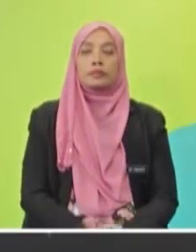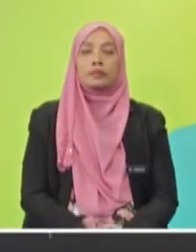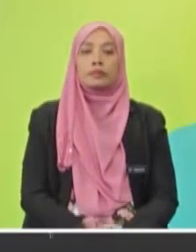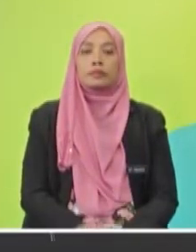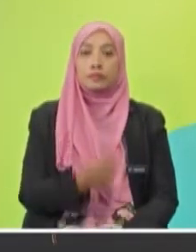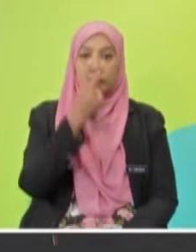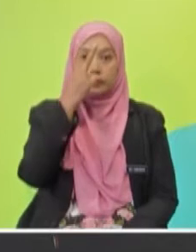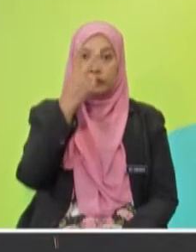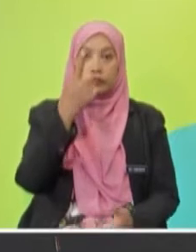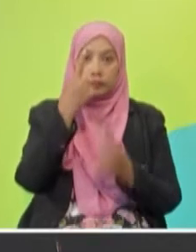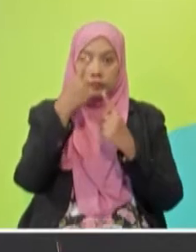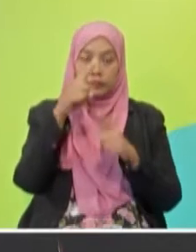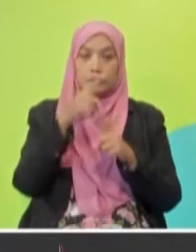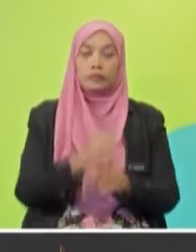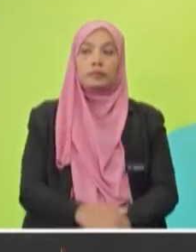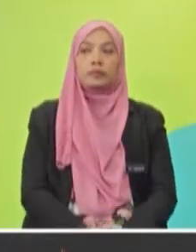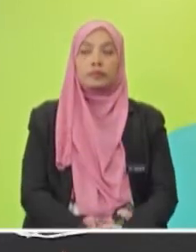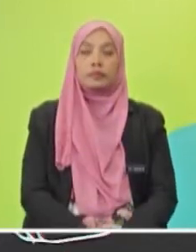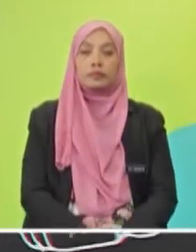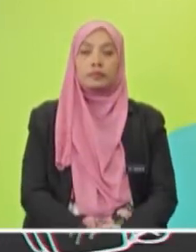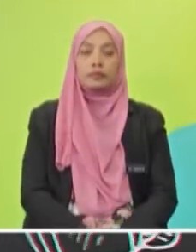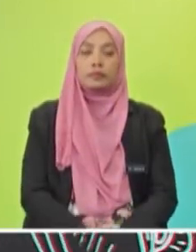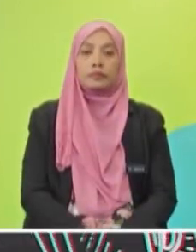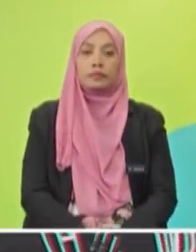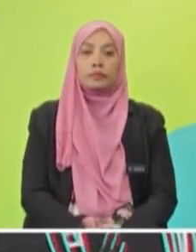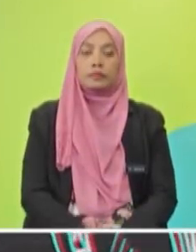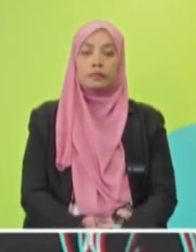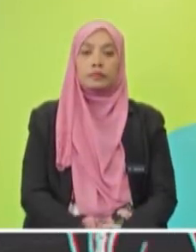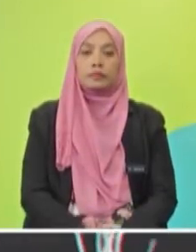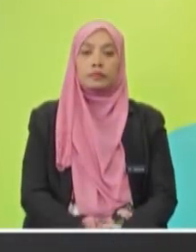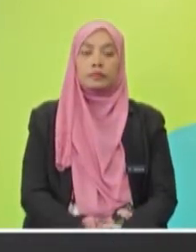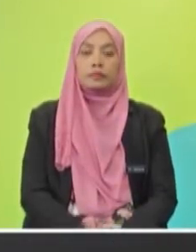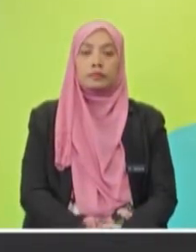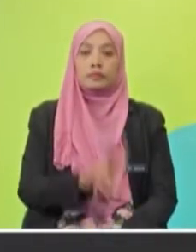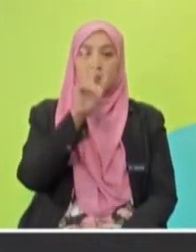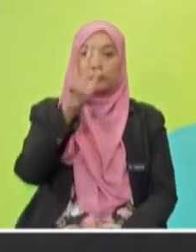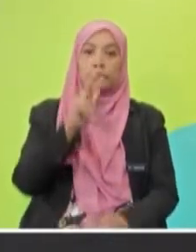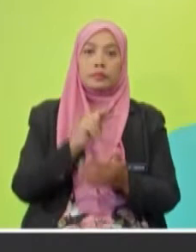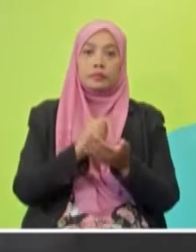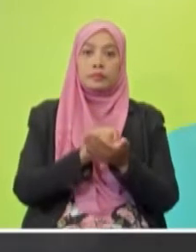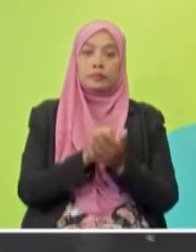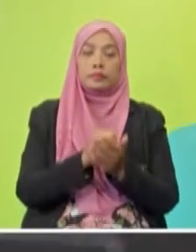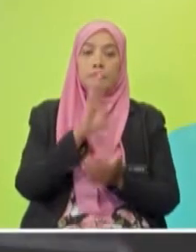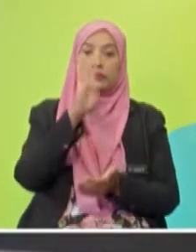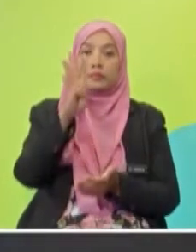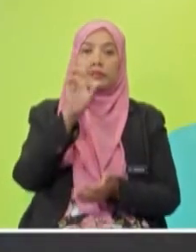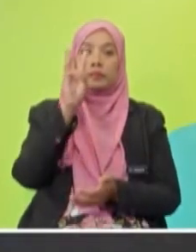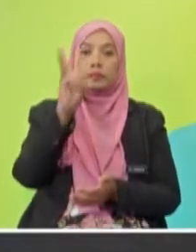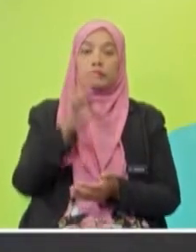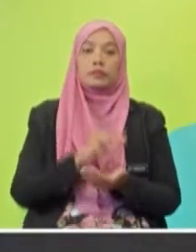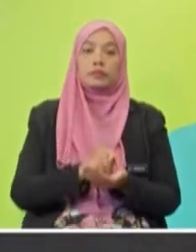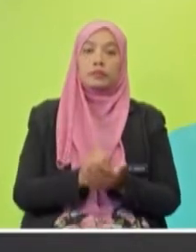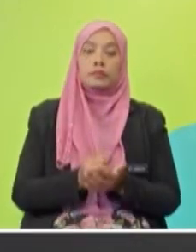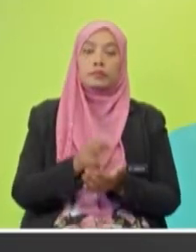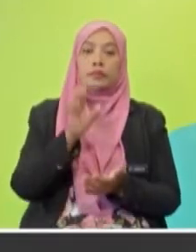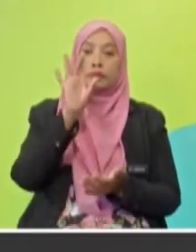tu 3:4. Baik. Sebab cikgu ambil yang 3 tu. Yeah. Yang kedua ni cikgu tulis 6:8. Setara atau